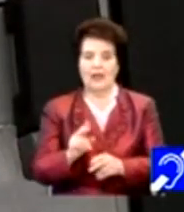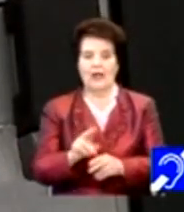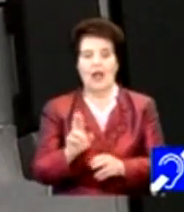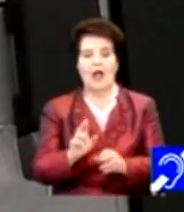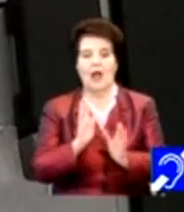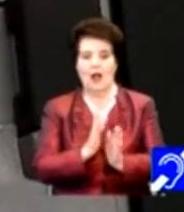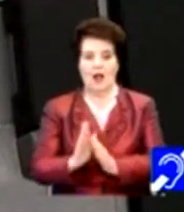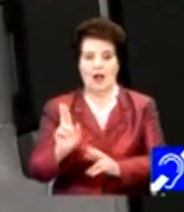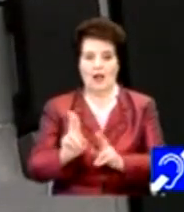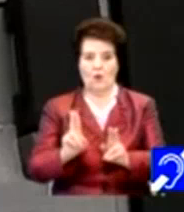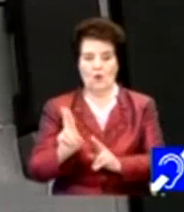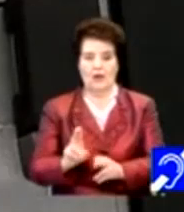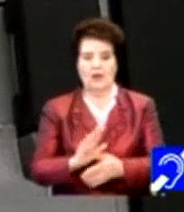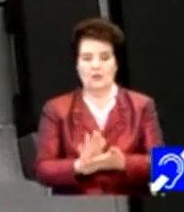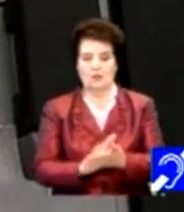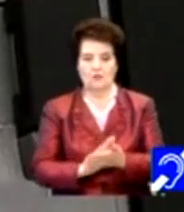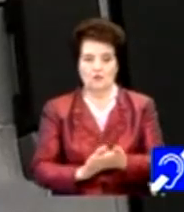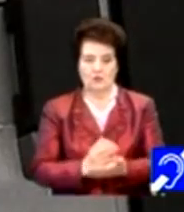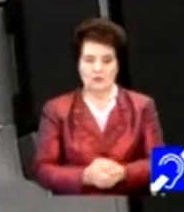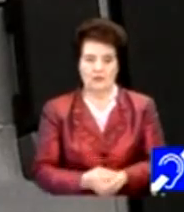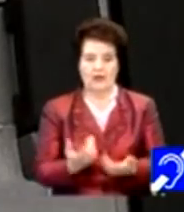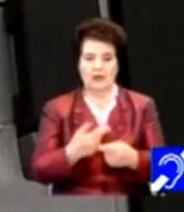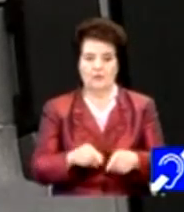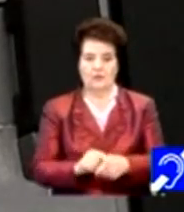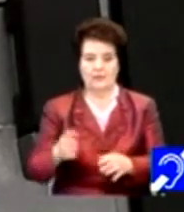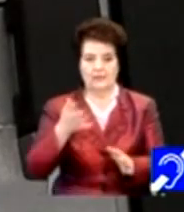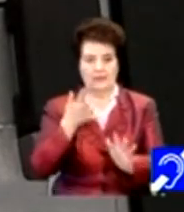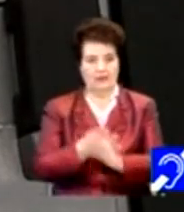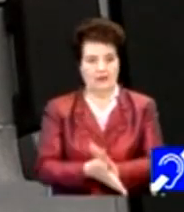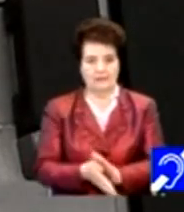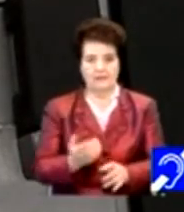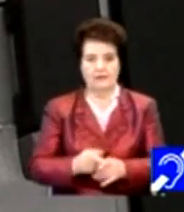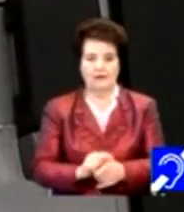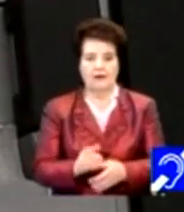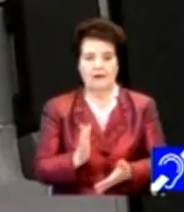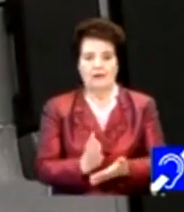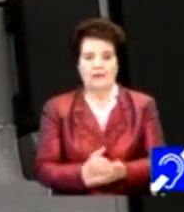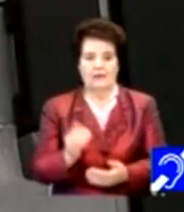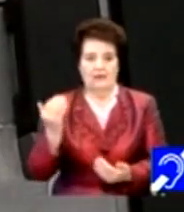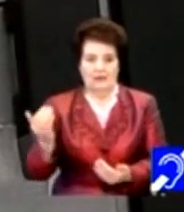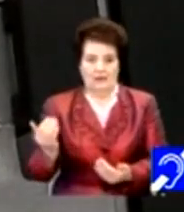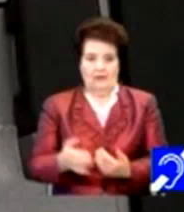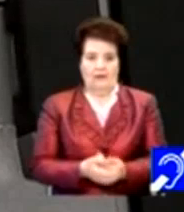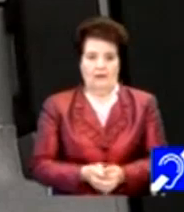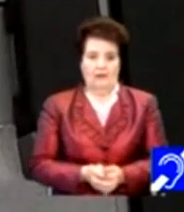de igienă. Dacă el ar fi supus de-a drept acestor raze solare care conțin în ele